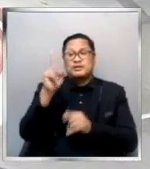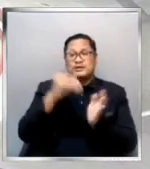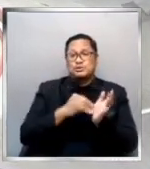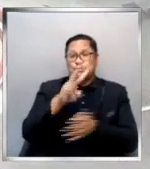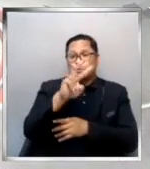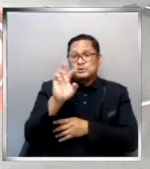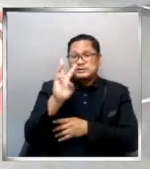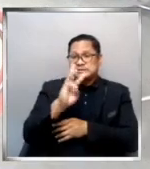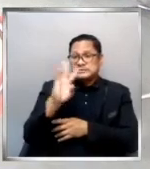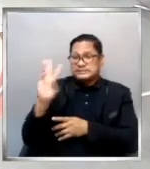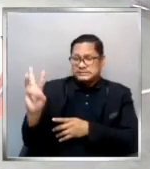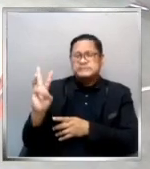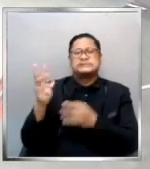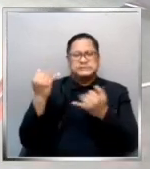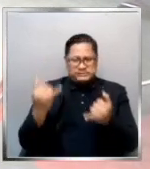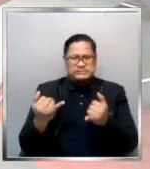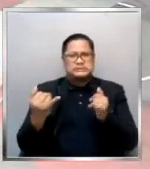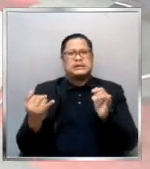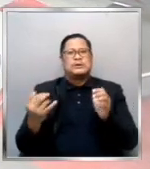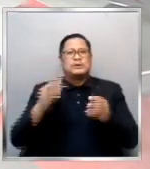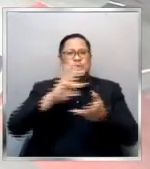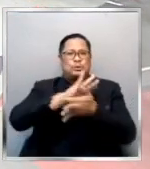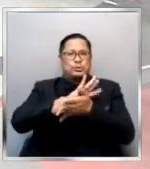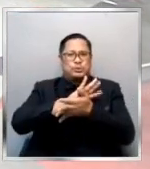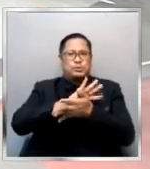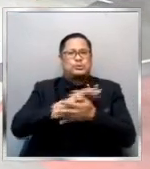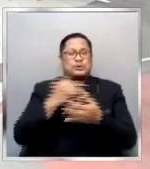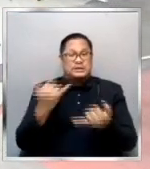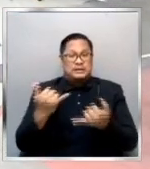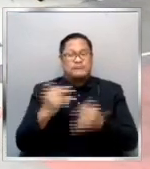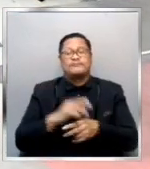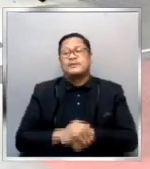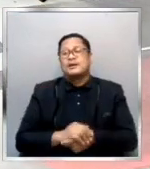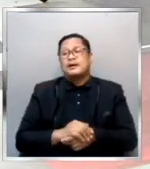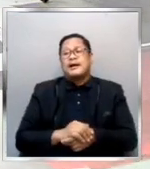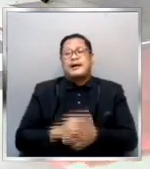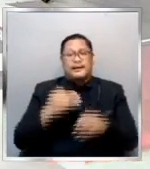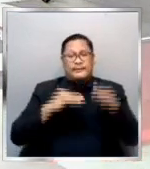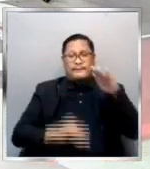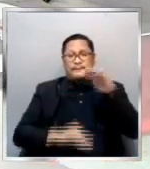1,266 ang naitala ng DOH ngayong araw. Umabot na sa